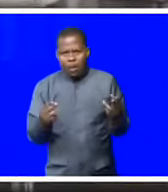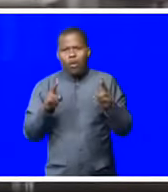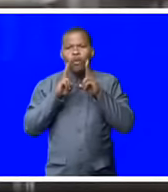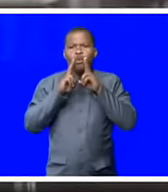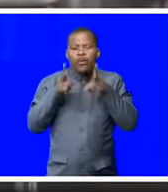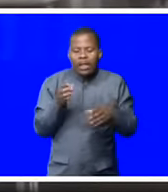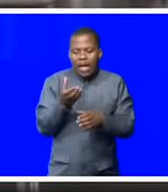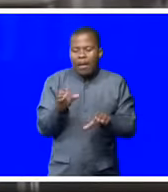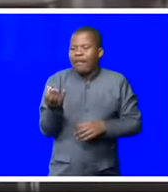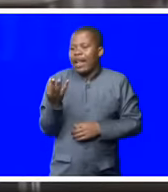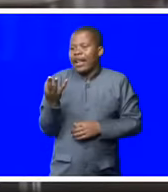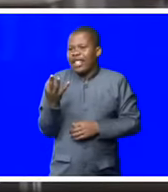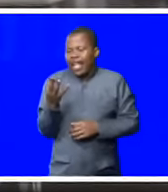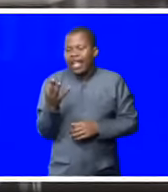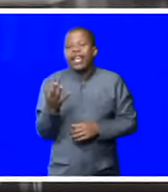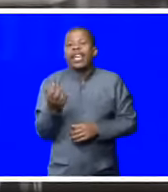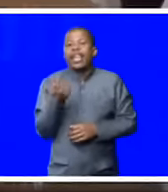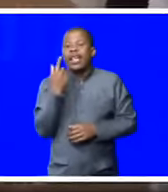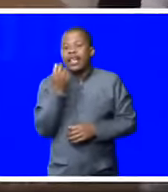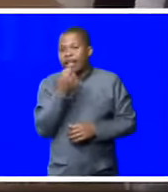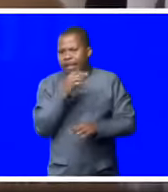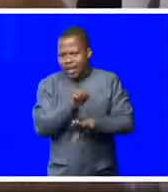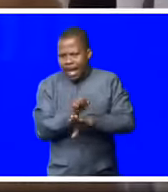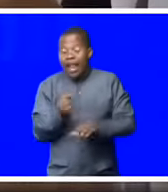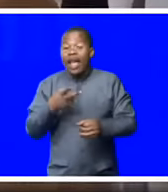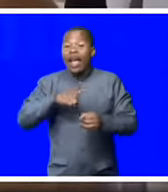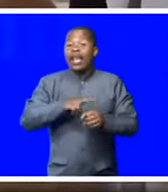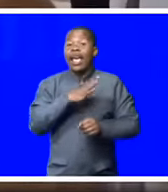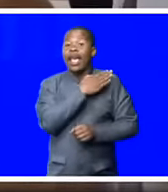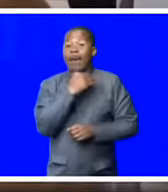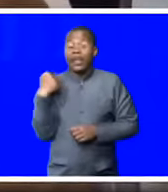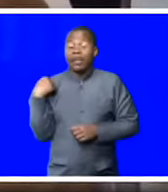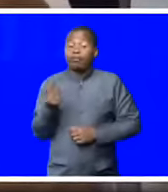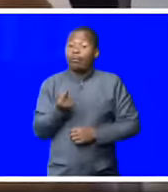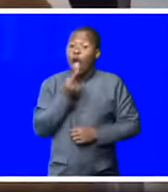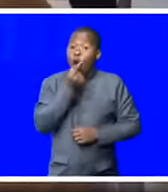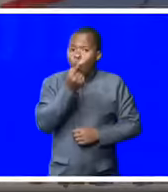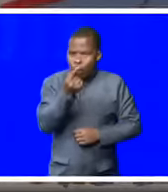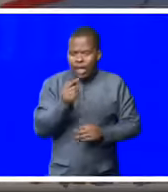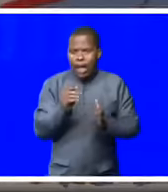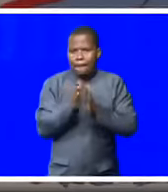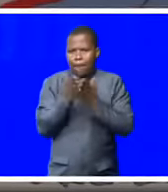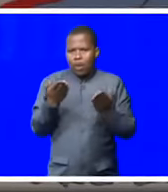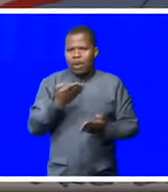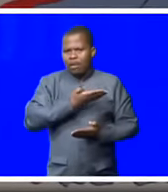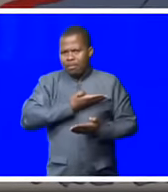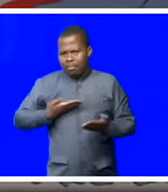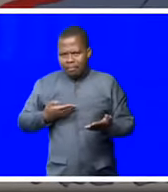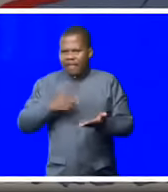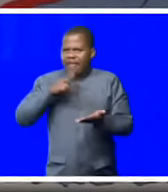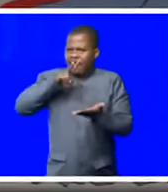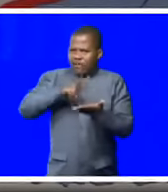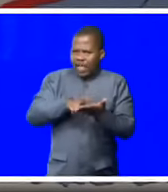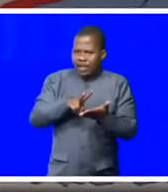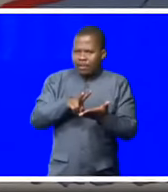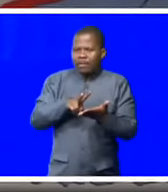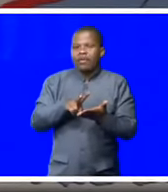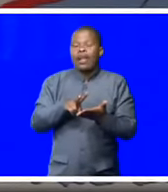lamave. Induna ithi akulungiswe tindzaba tevisa. Uma